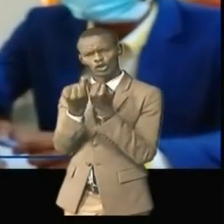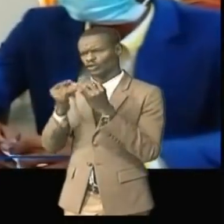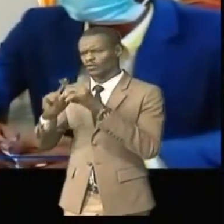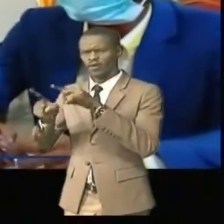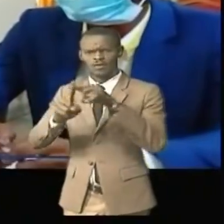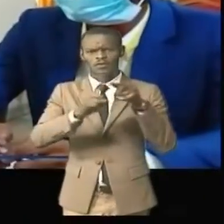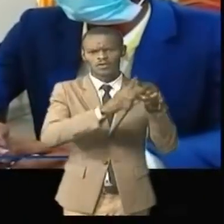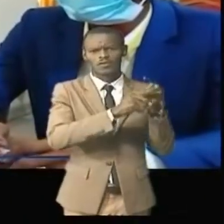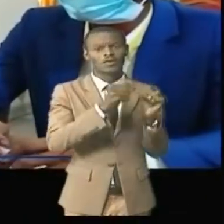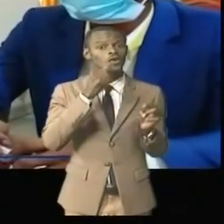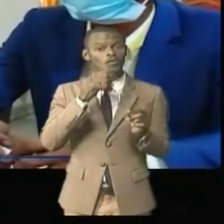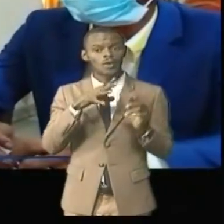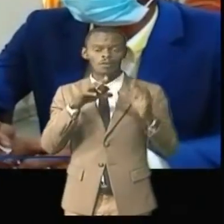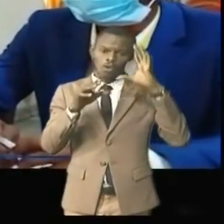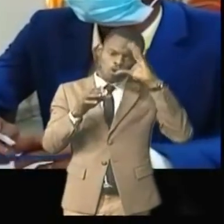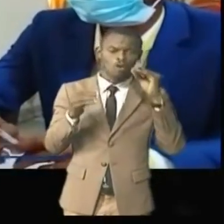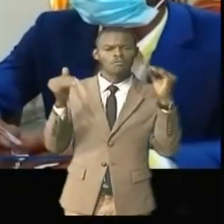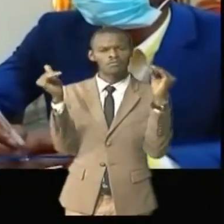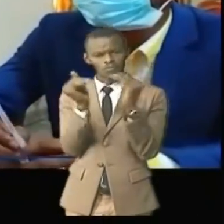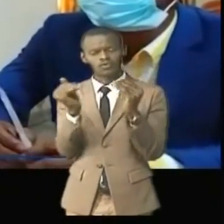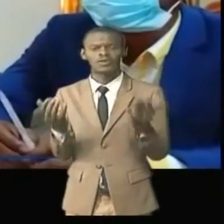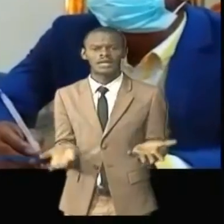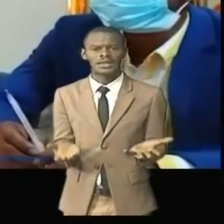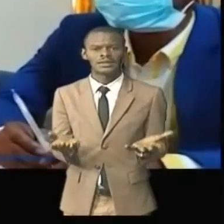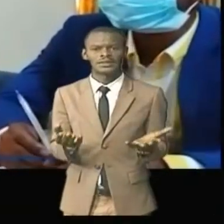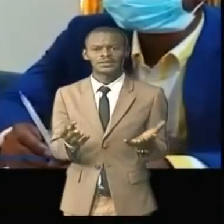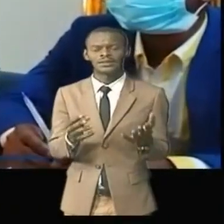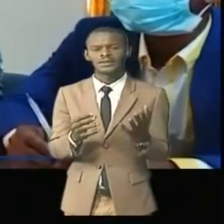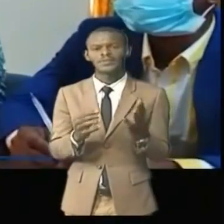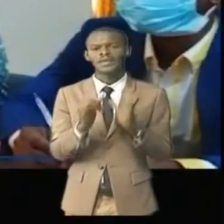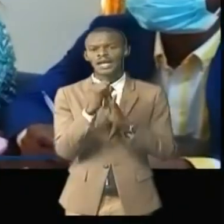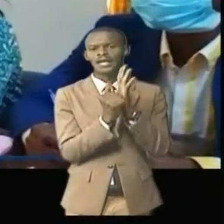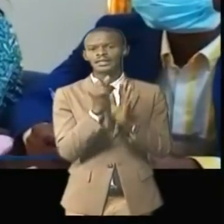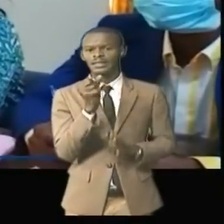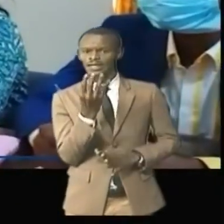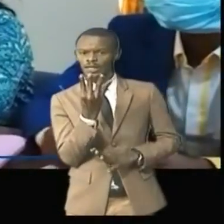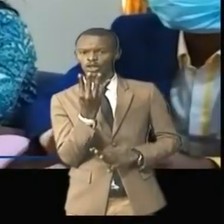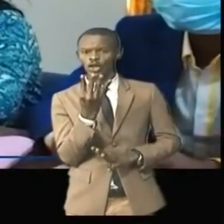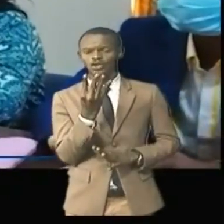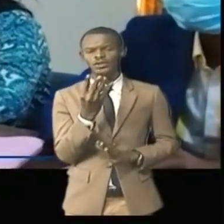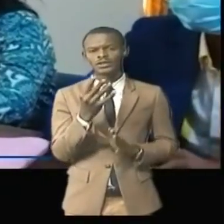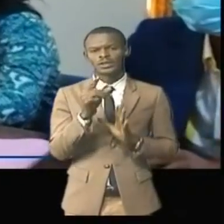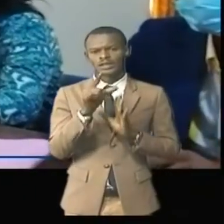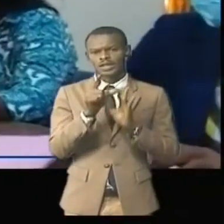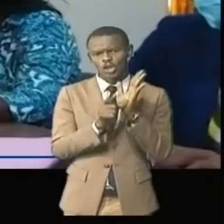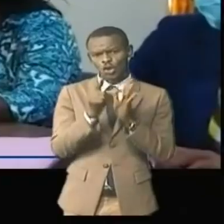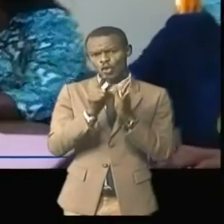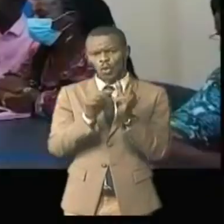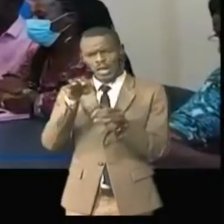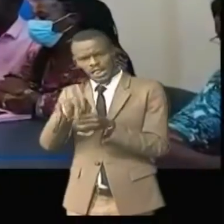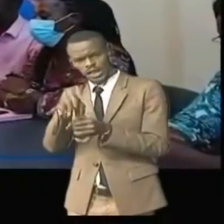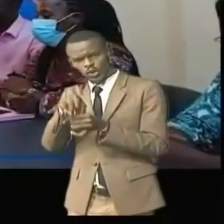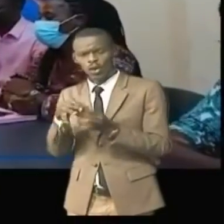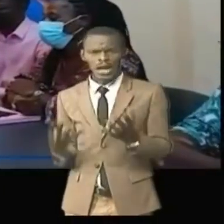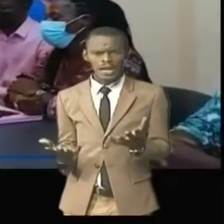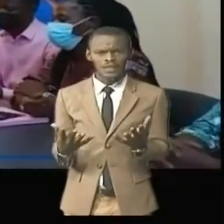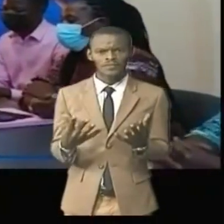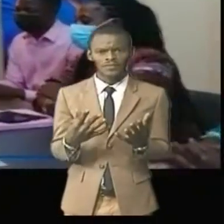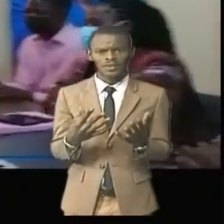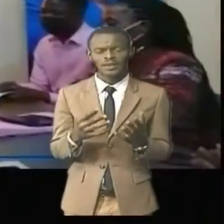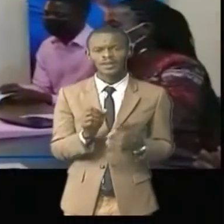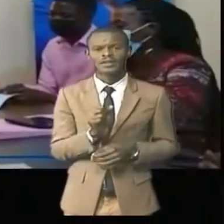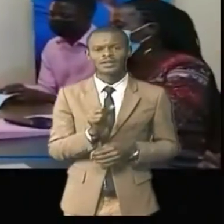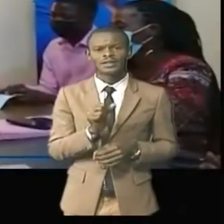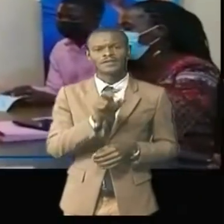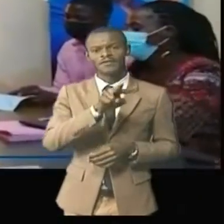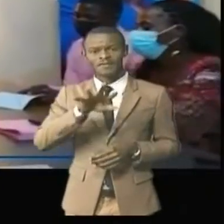citer l'article 14 de la Constitution de la République de février 2021, la loi électorale du 24 décembre 2017,